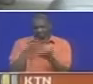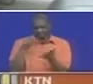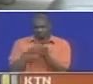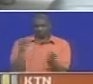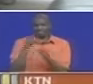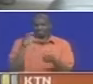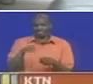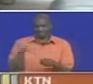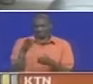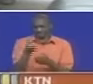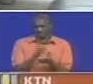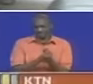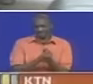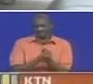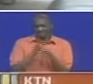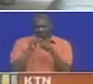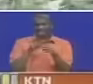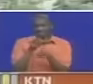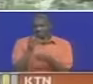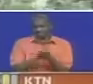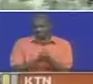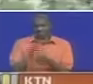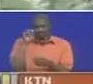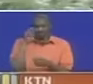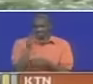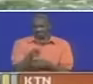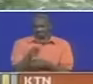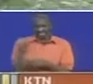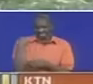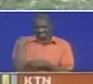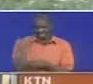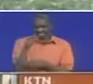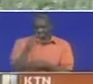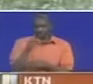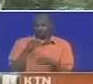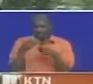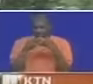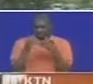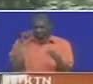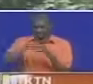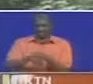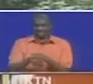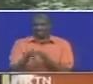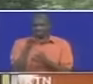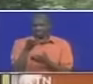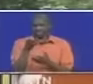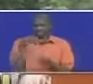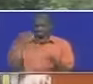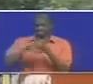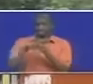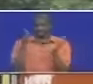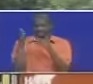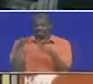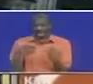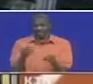ndogo almaarufu Nissan mjini Mombasa. Hapo jana matatu hii ambayo nusura itumbukie baharini ilijiingiza kichakani baada